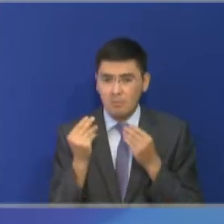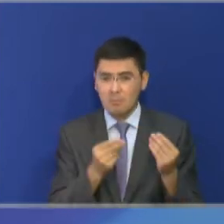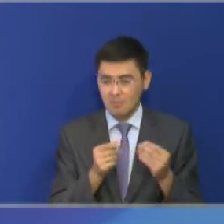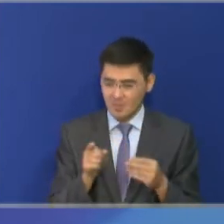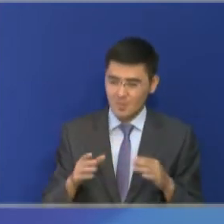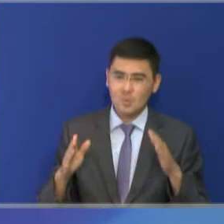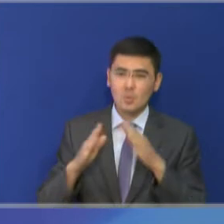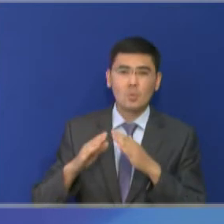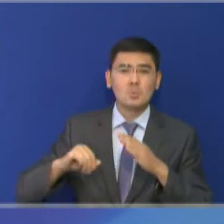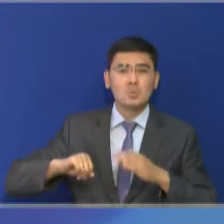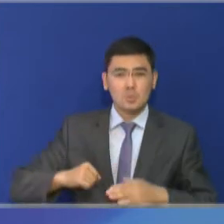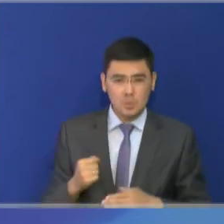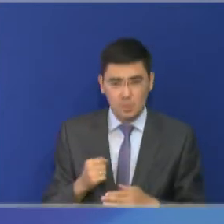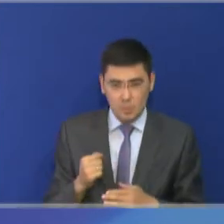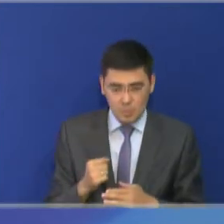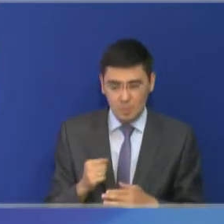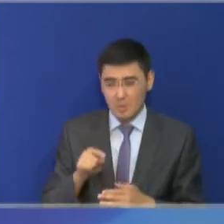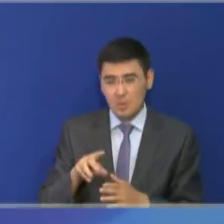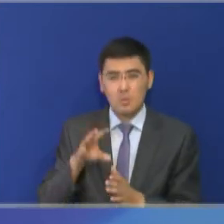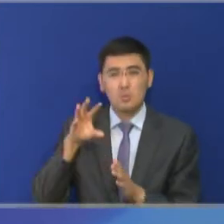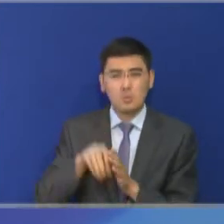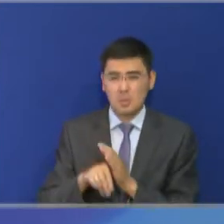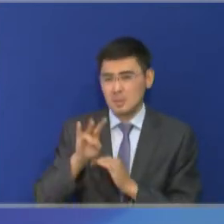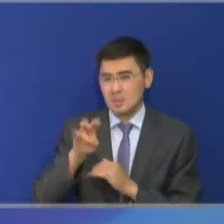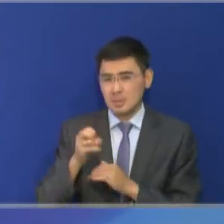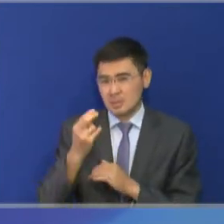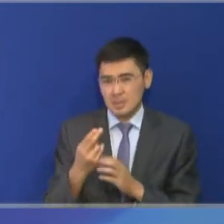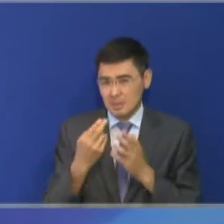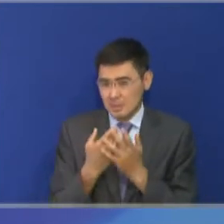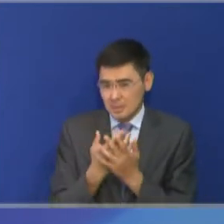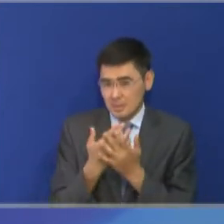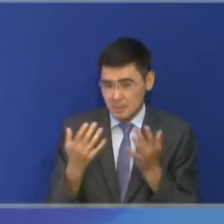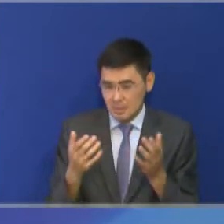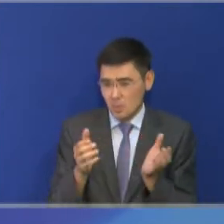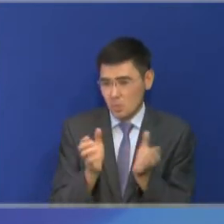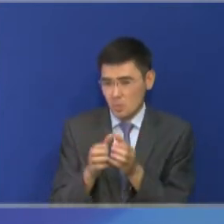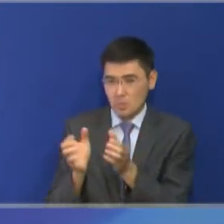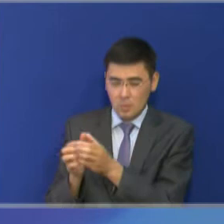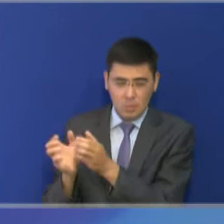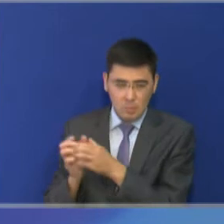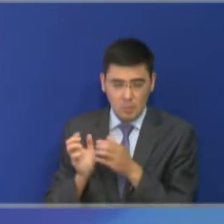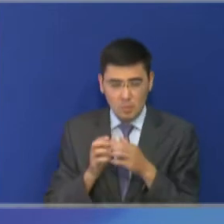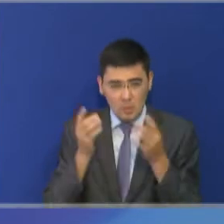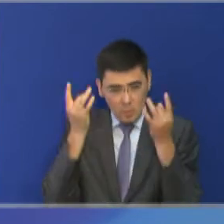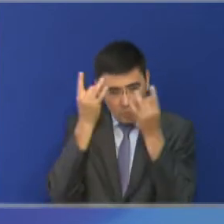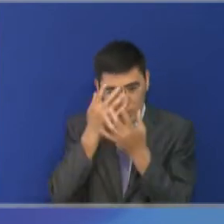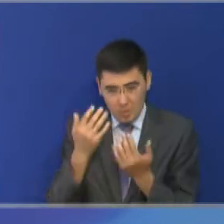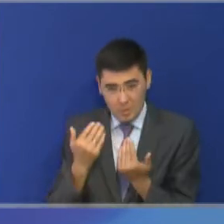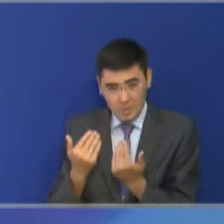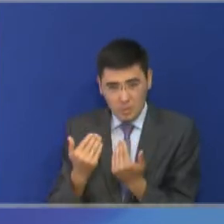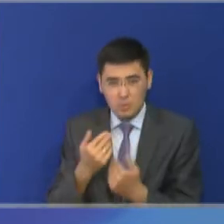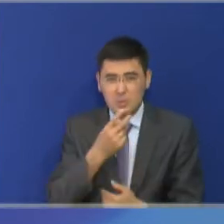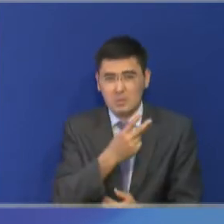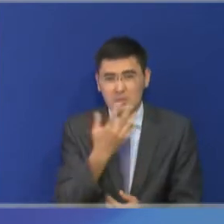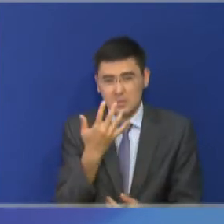шаңырақ астында тату тәтті өмір сүріп жатқан ұлттар ел дамуына барынша үлес қосуда. Биыл аталмыш ұйымның құрылғанына 25